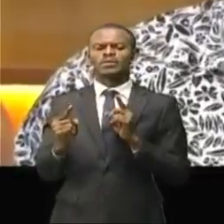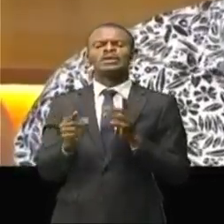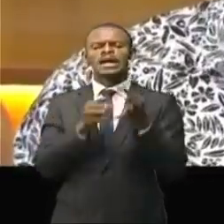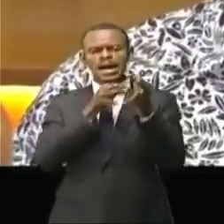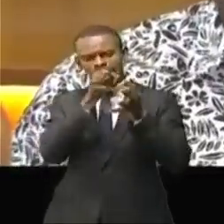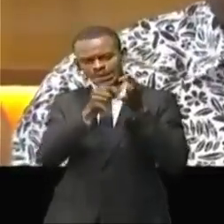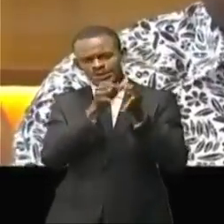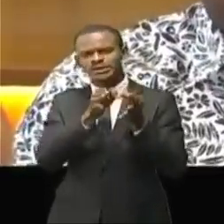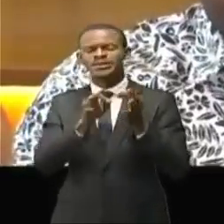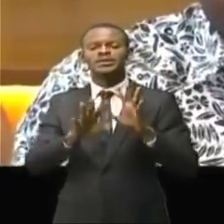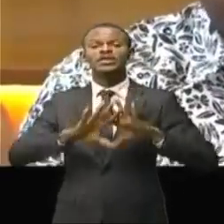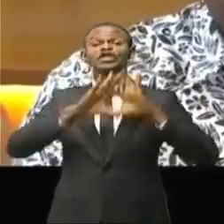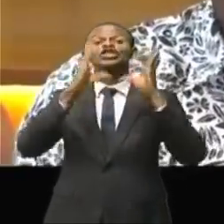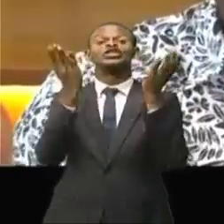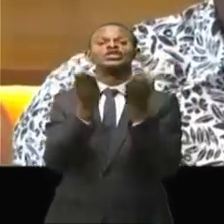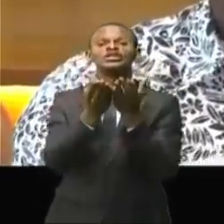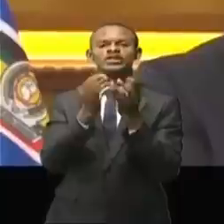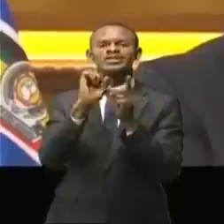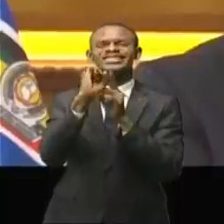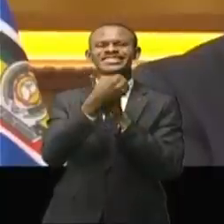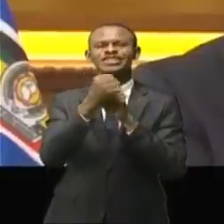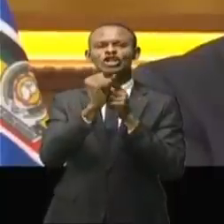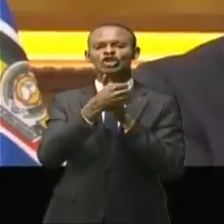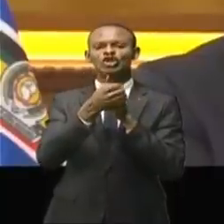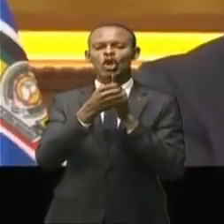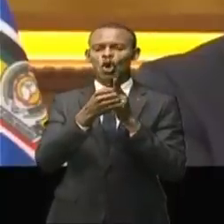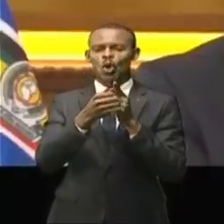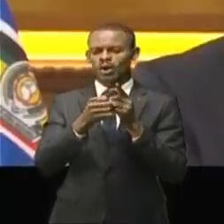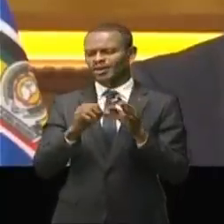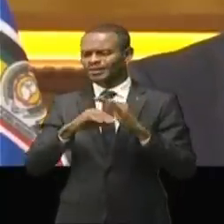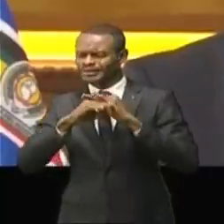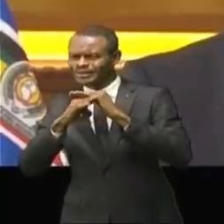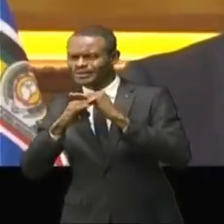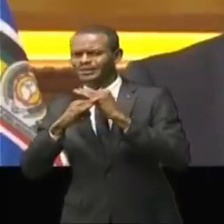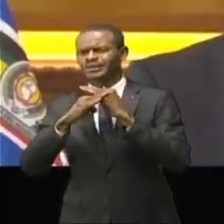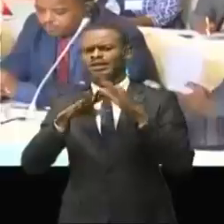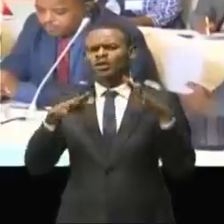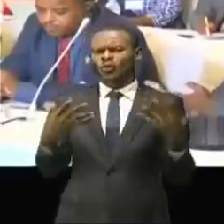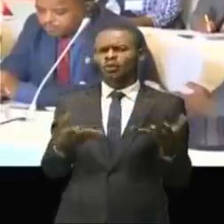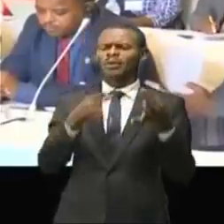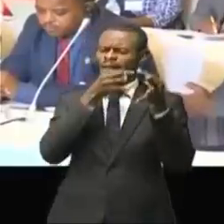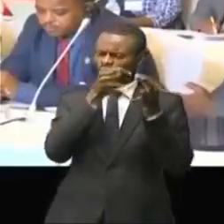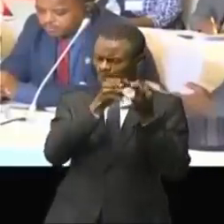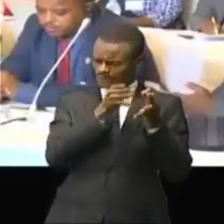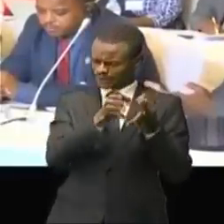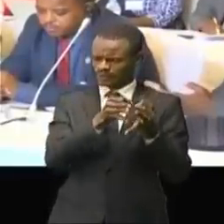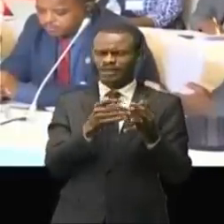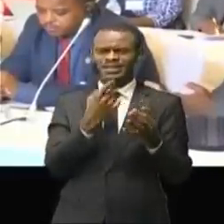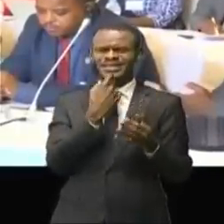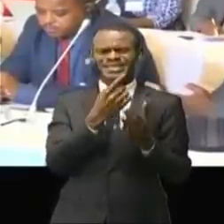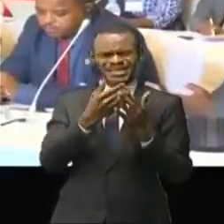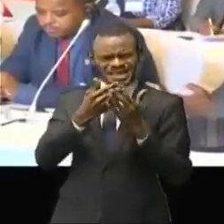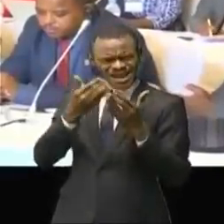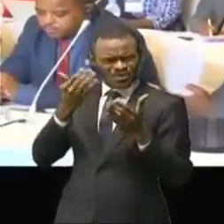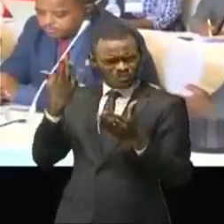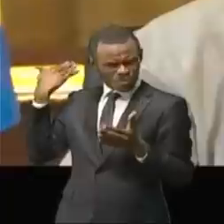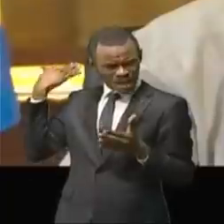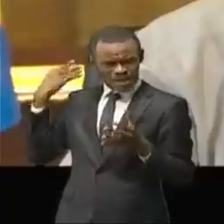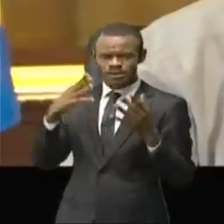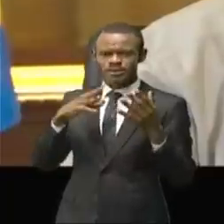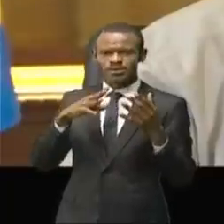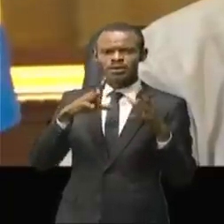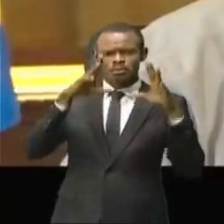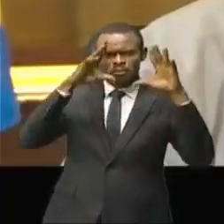globale et peut réduisante et a prévalu après les récents passages dans la région du président honoraire